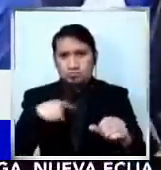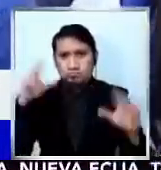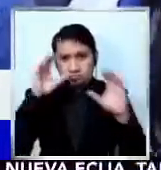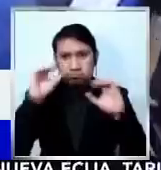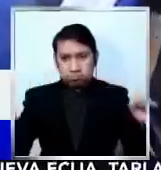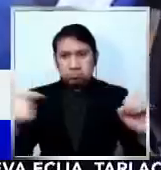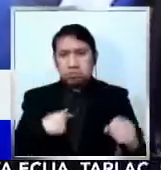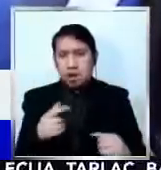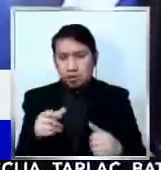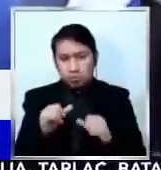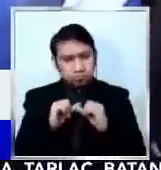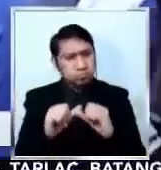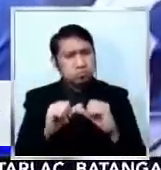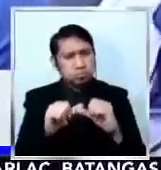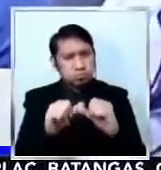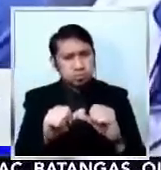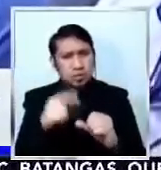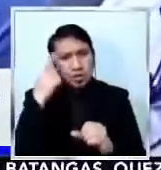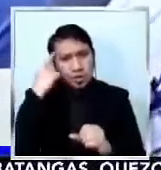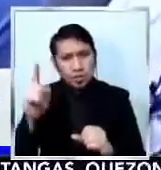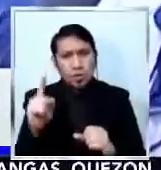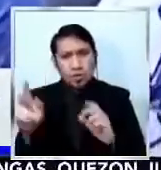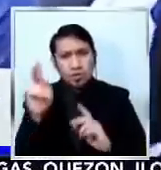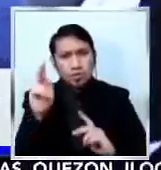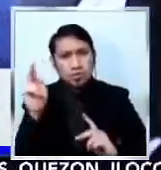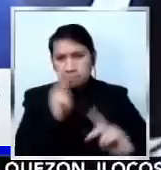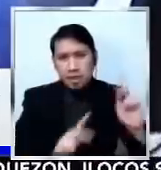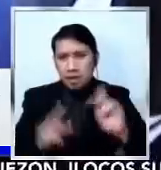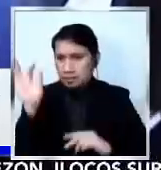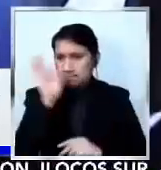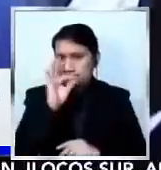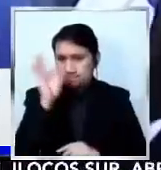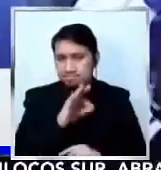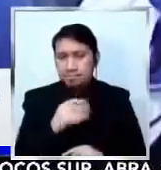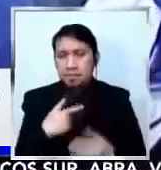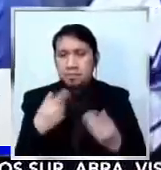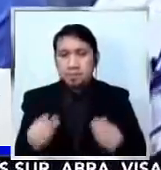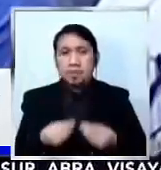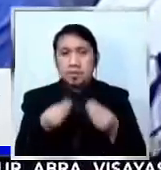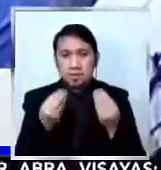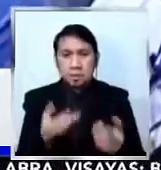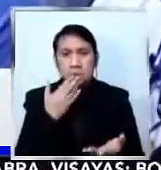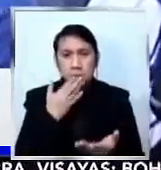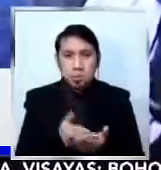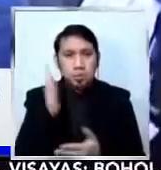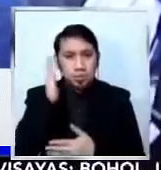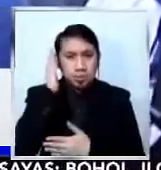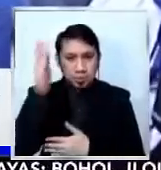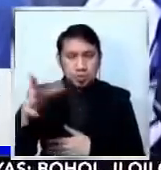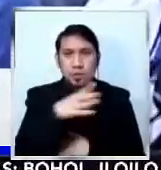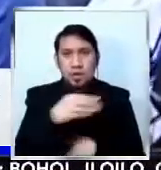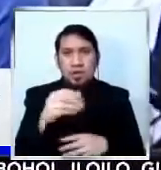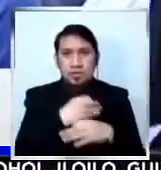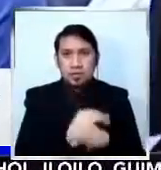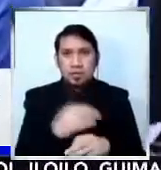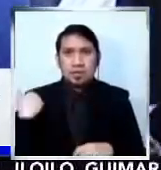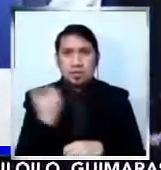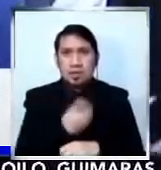sa kapakanan ng bawat Pilipino, mabigyan ng magandang kinabukasan at maayos natin yung bansa natin na